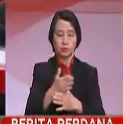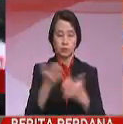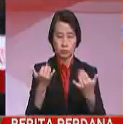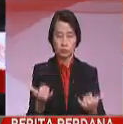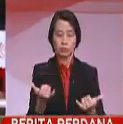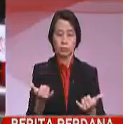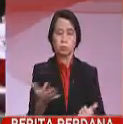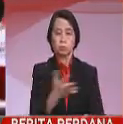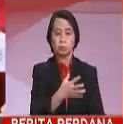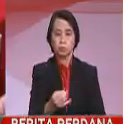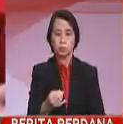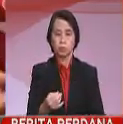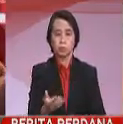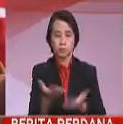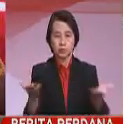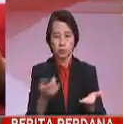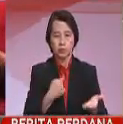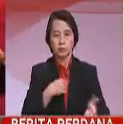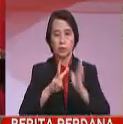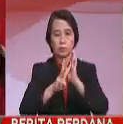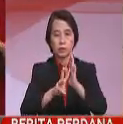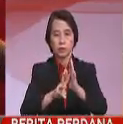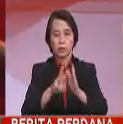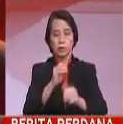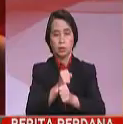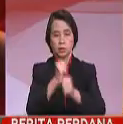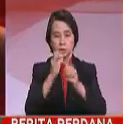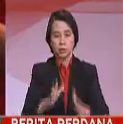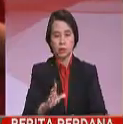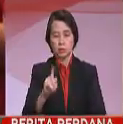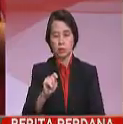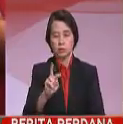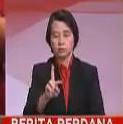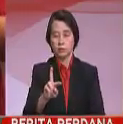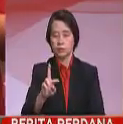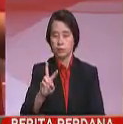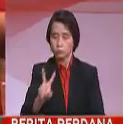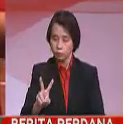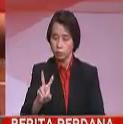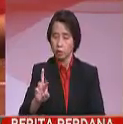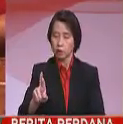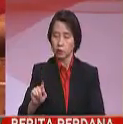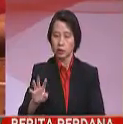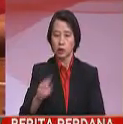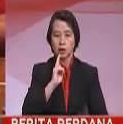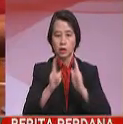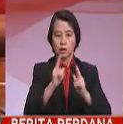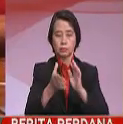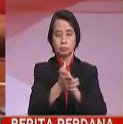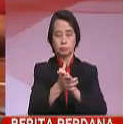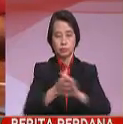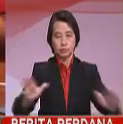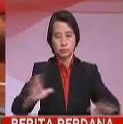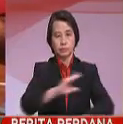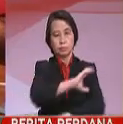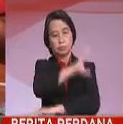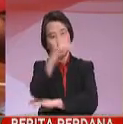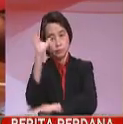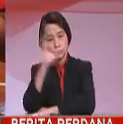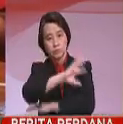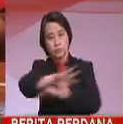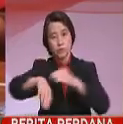ini. Dan di kesempatan ini, saya mewakili warga kerja Seksyen Berita TV RTM ingin mengucapkan selamat Hari Christmas kepada semua yang